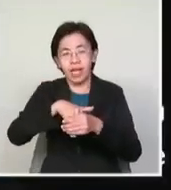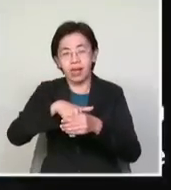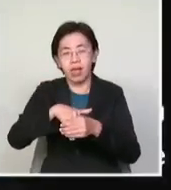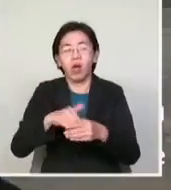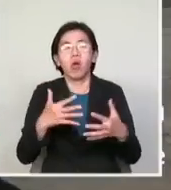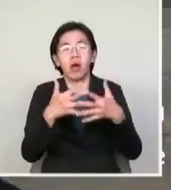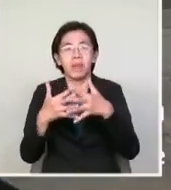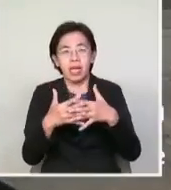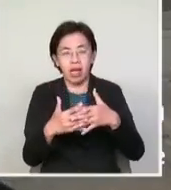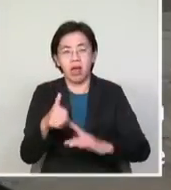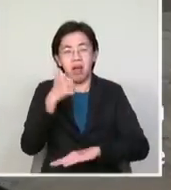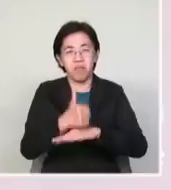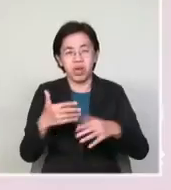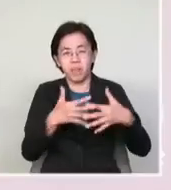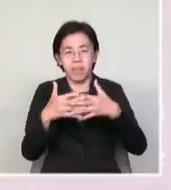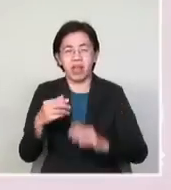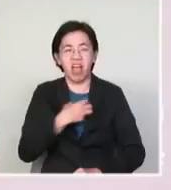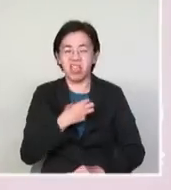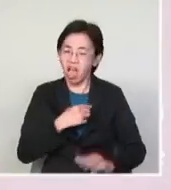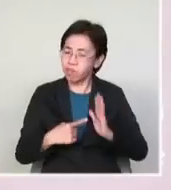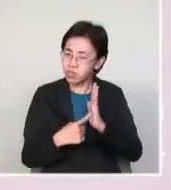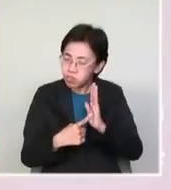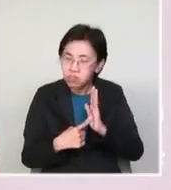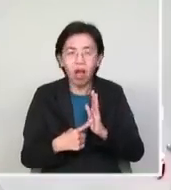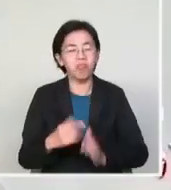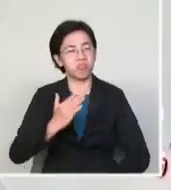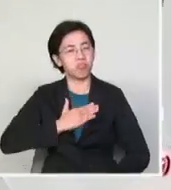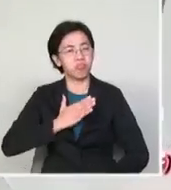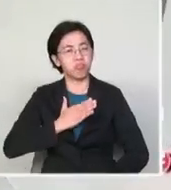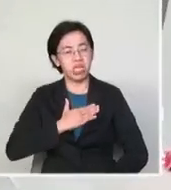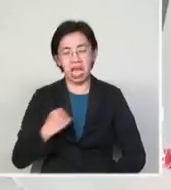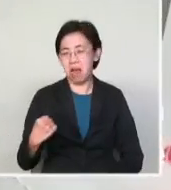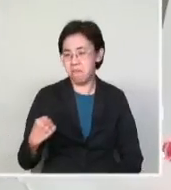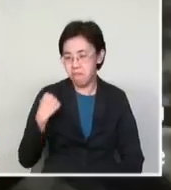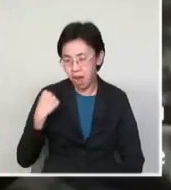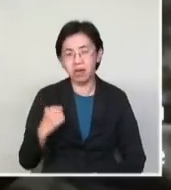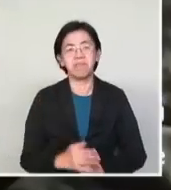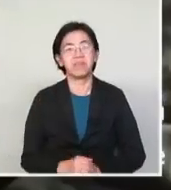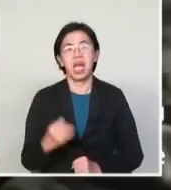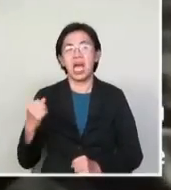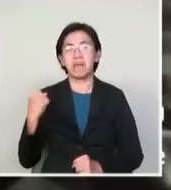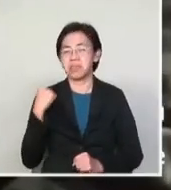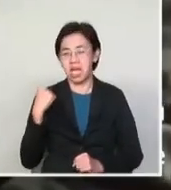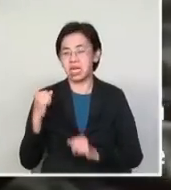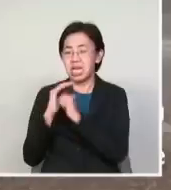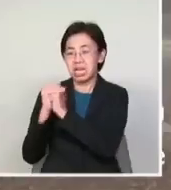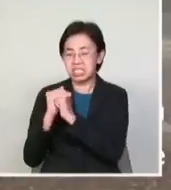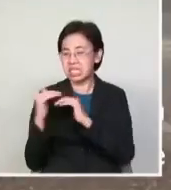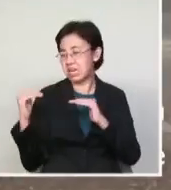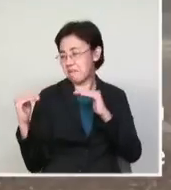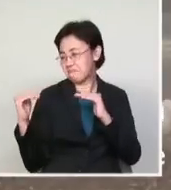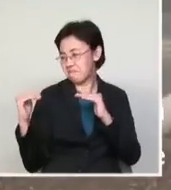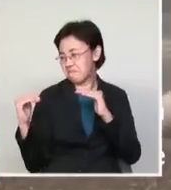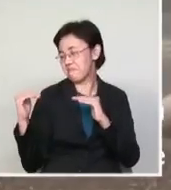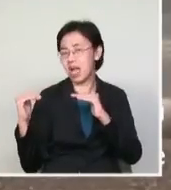าผู้นำของสหรัฐต้องการที่จะแสดงตนว่าตนเองเนี่ยมีอำนาจในการคานกับประเทศจีนมากกว่านะ